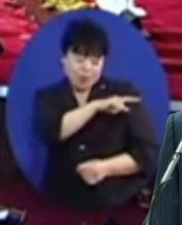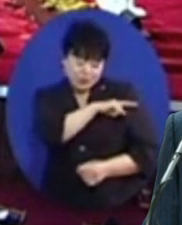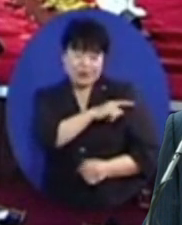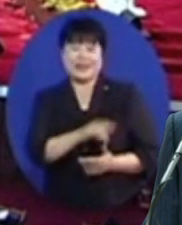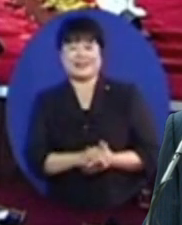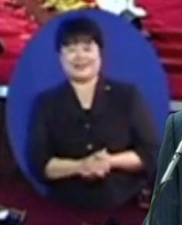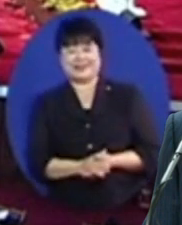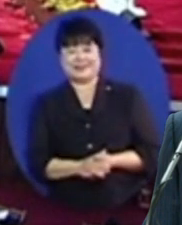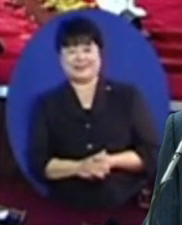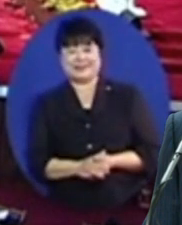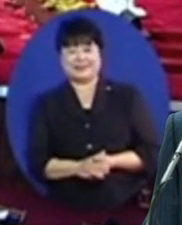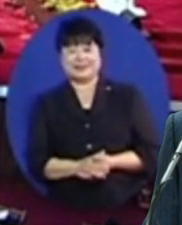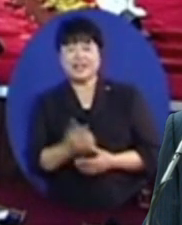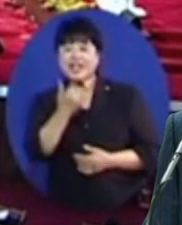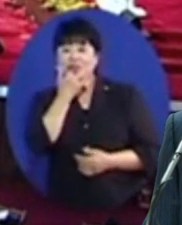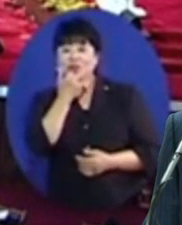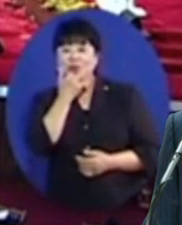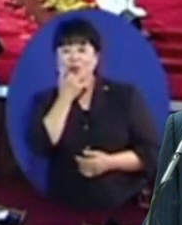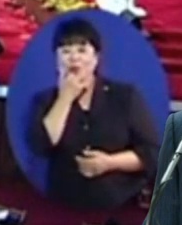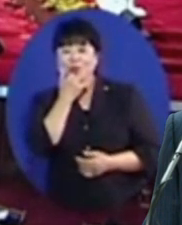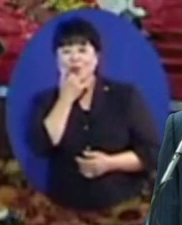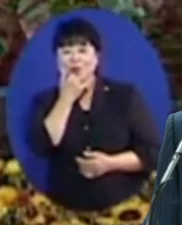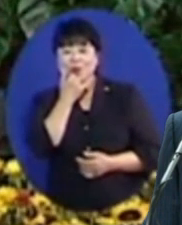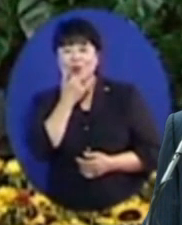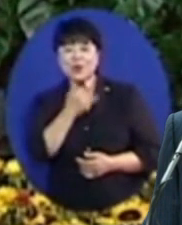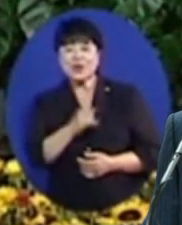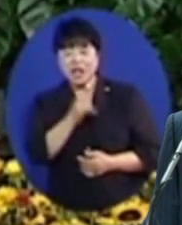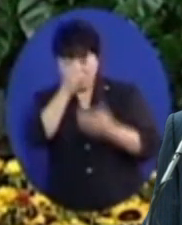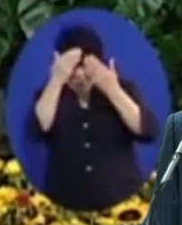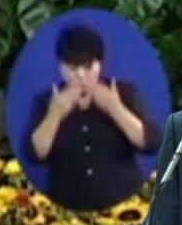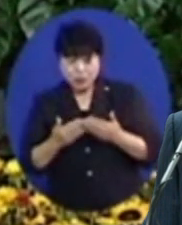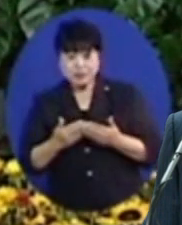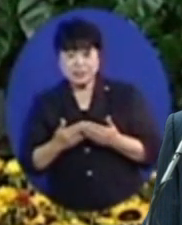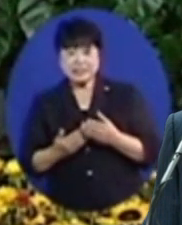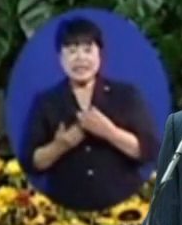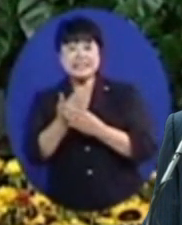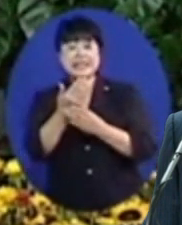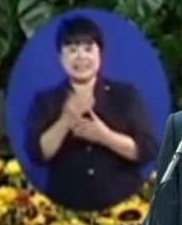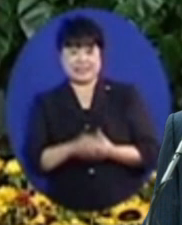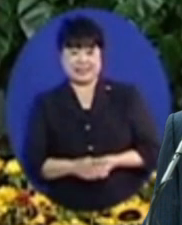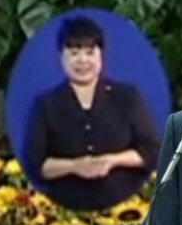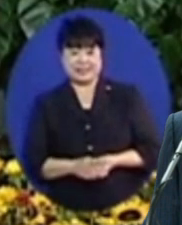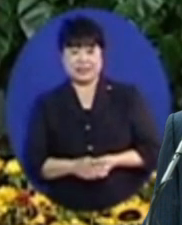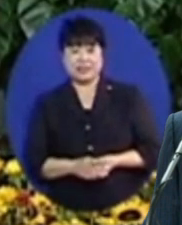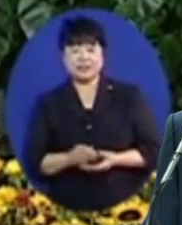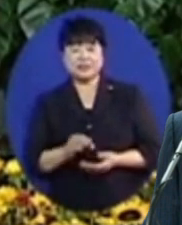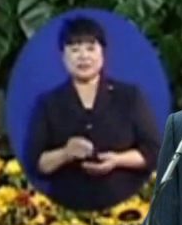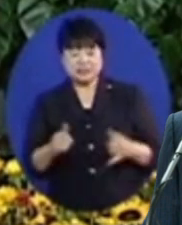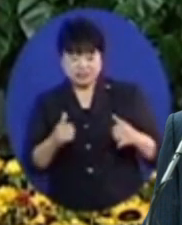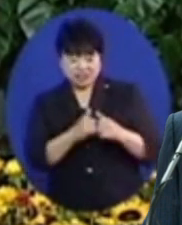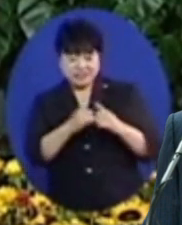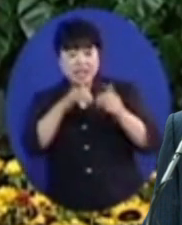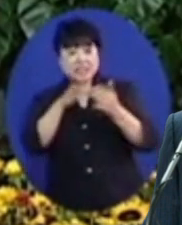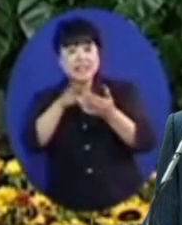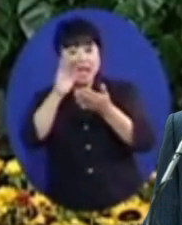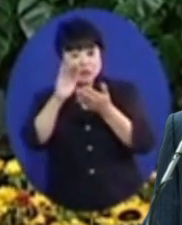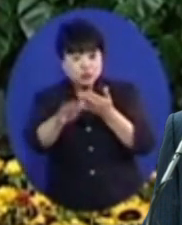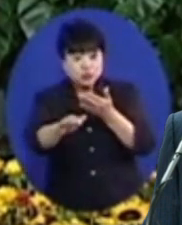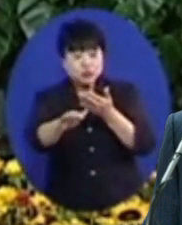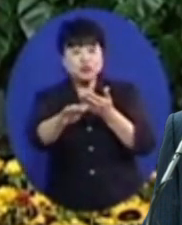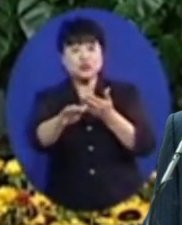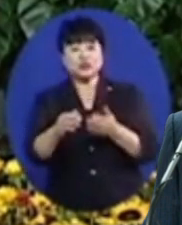것입니다. 독일 아우슈비츠의 참담한 수용소에서 생존한 유대인 디무르는 전쟁이 끝나고